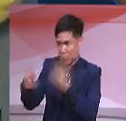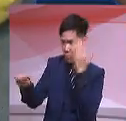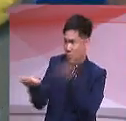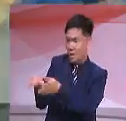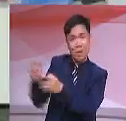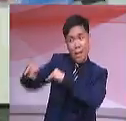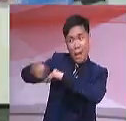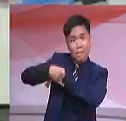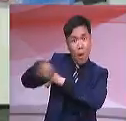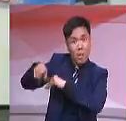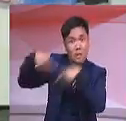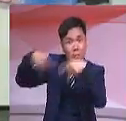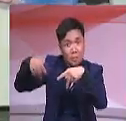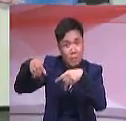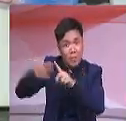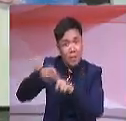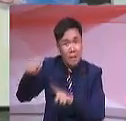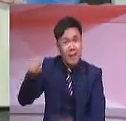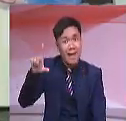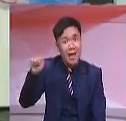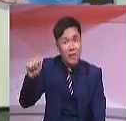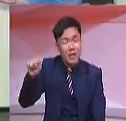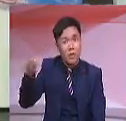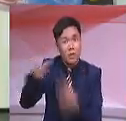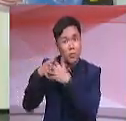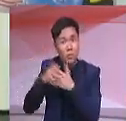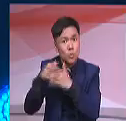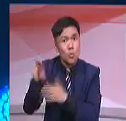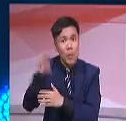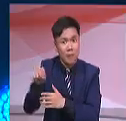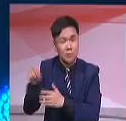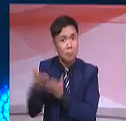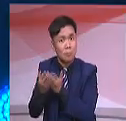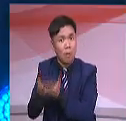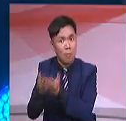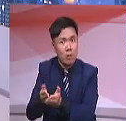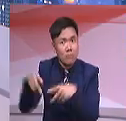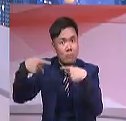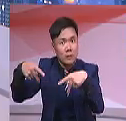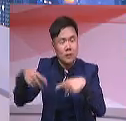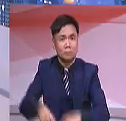tersebut yang disyaki dibawa dari Los Angeles. Polis